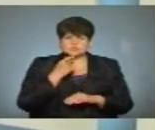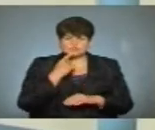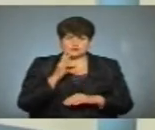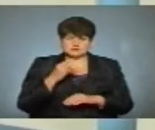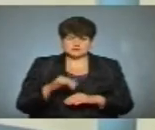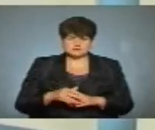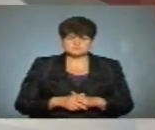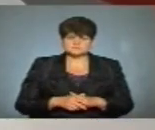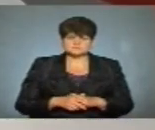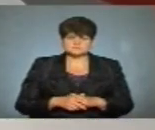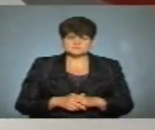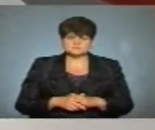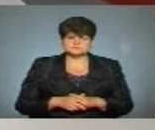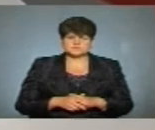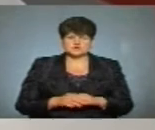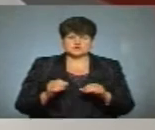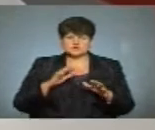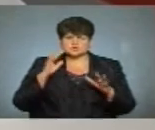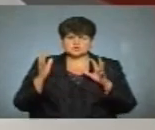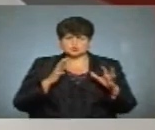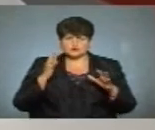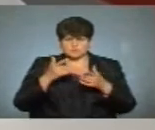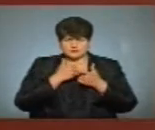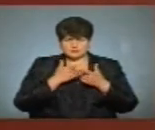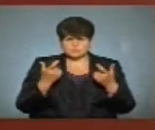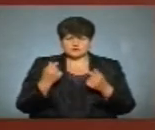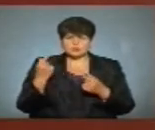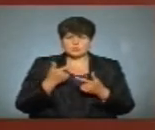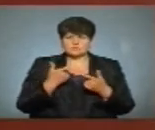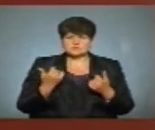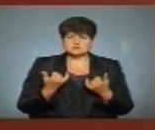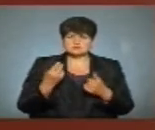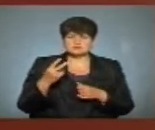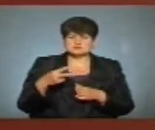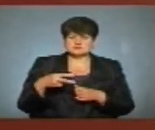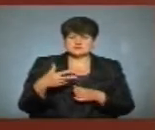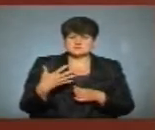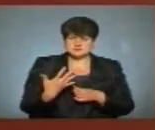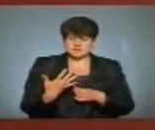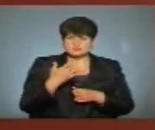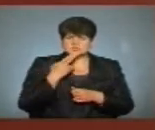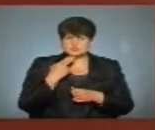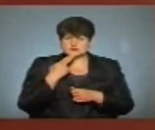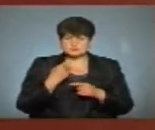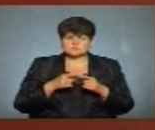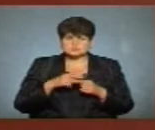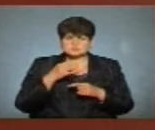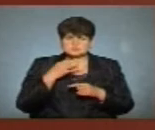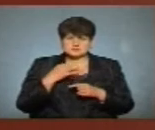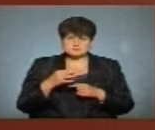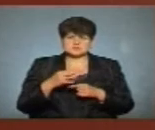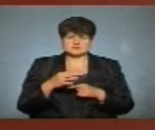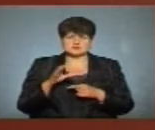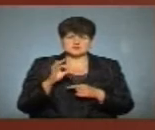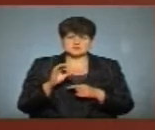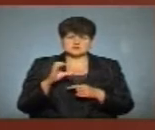маємо. Штормове попередження на Тернопільщині оголошено і на 25 червня. Про це повідомила метеоролог